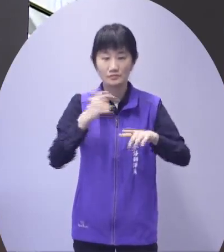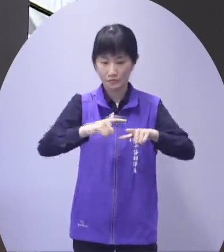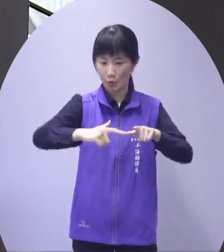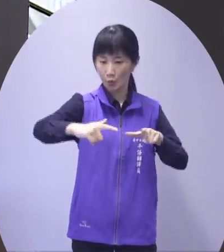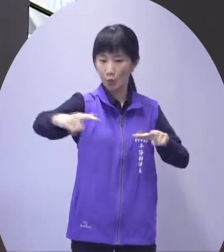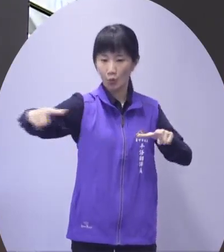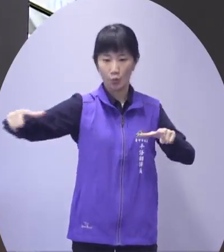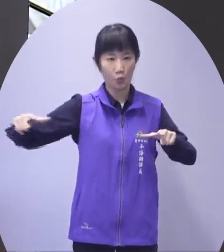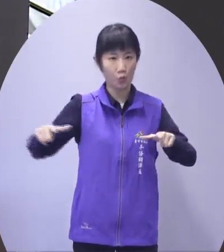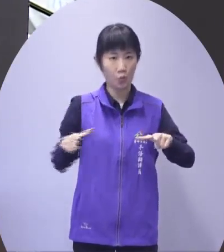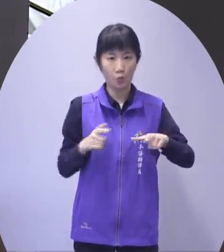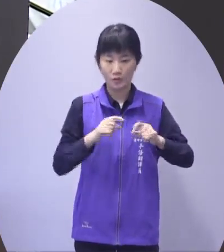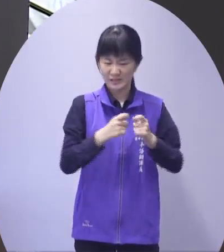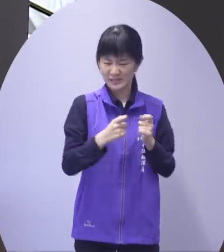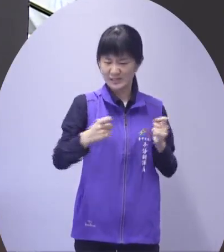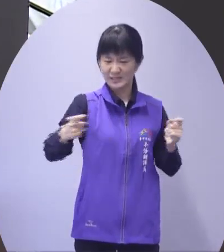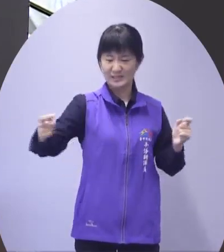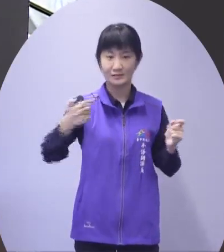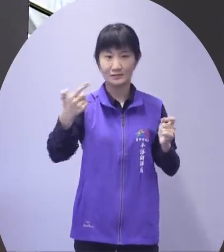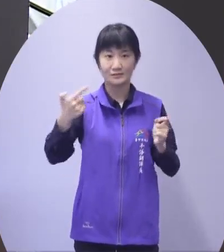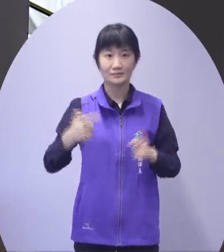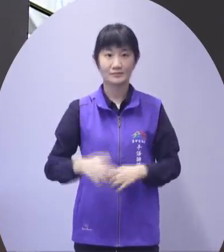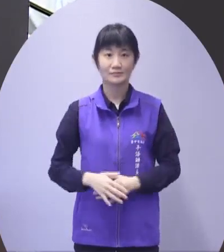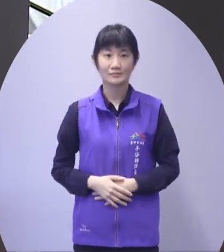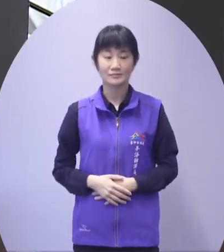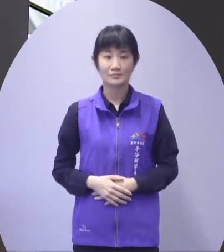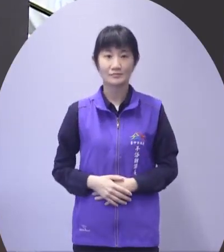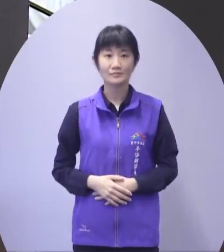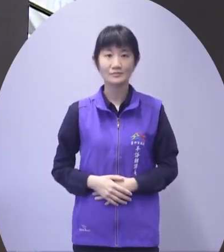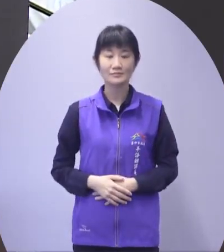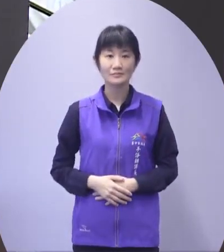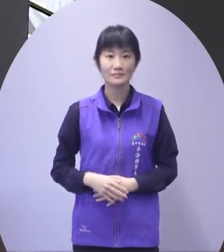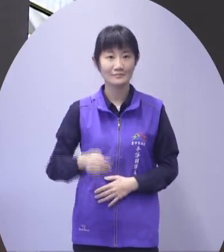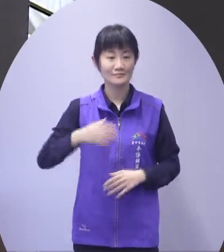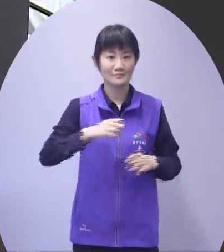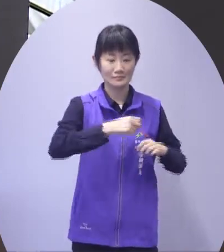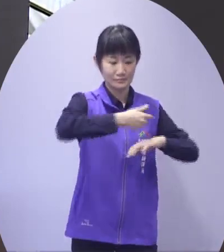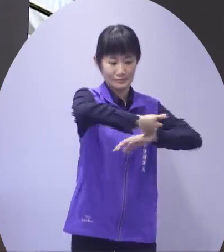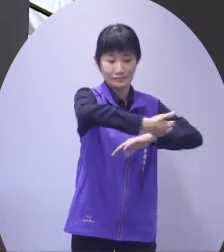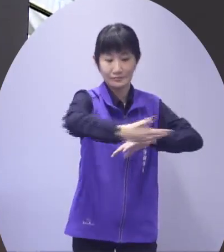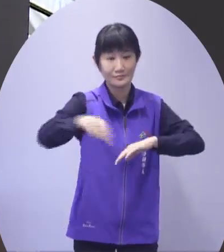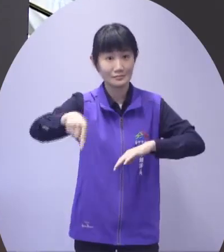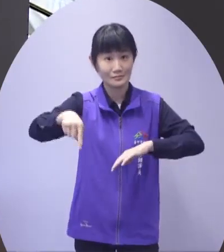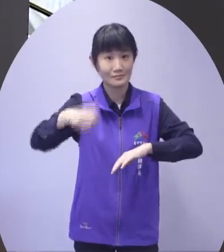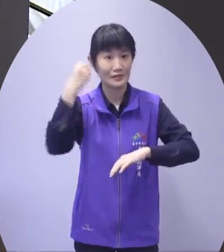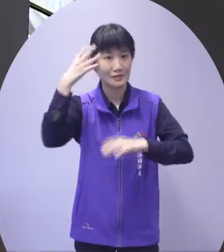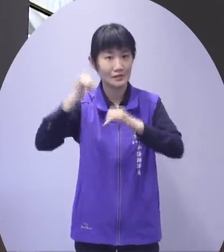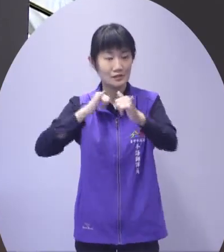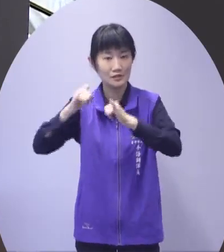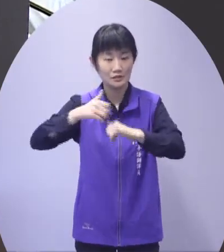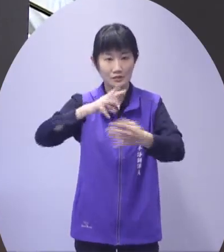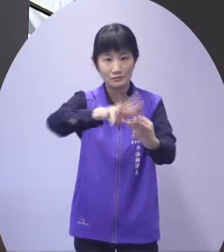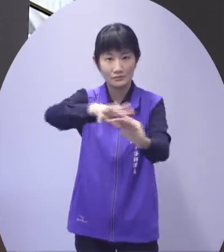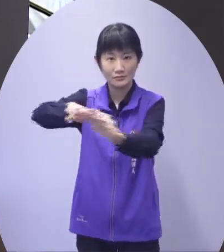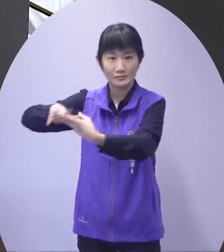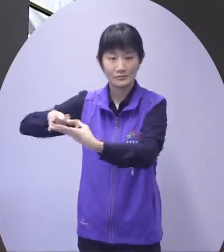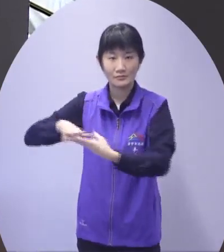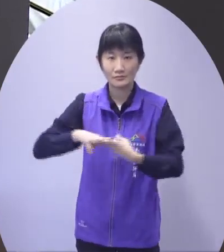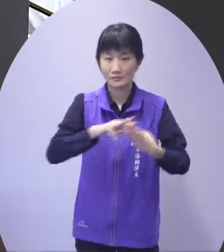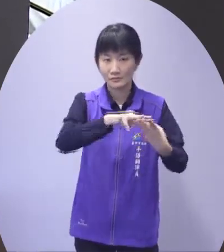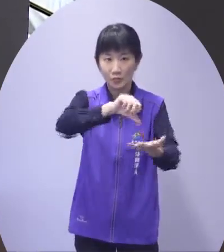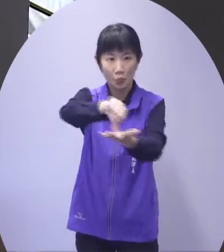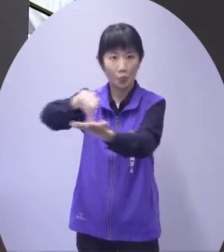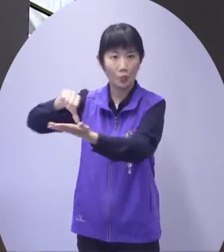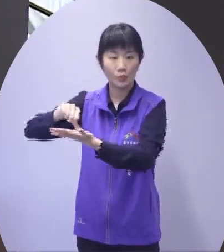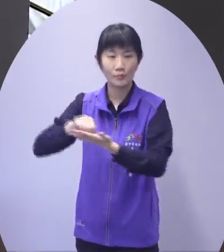长度，那个引导到新社来灌溉，那造就相关的石冈新社，还